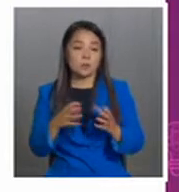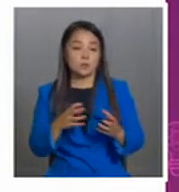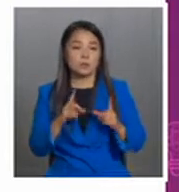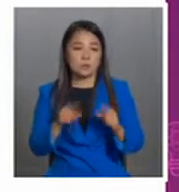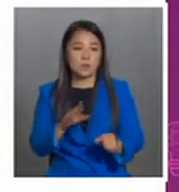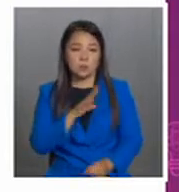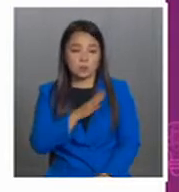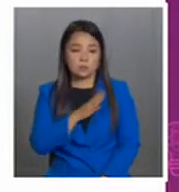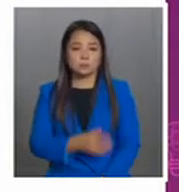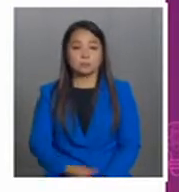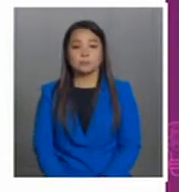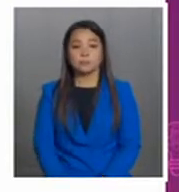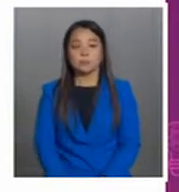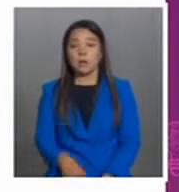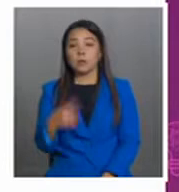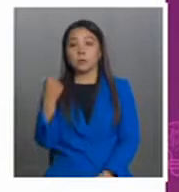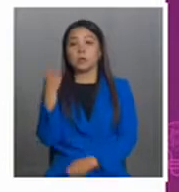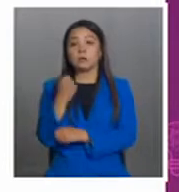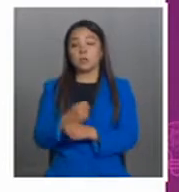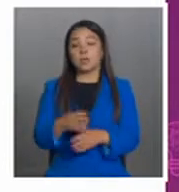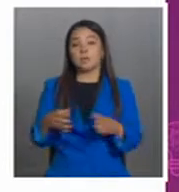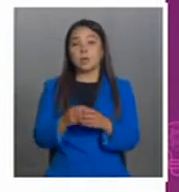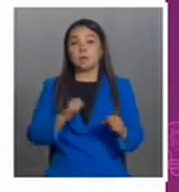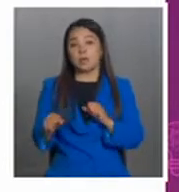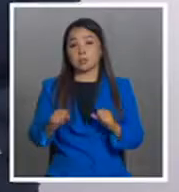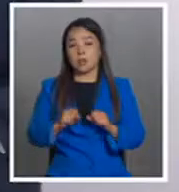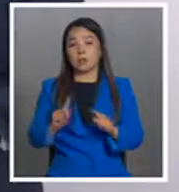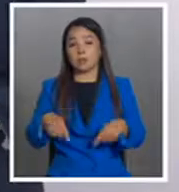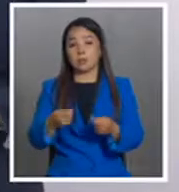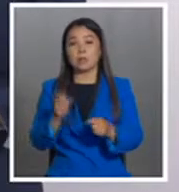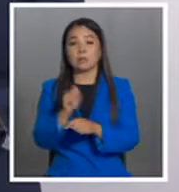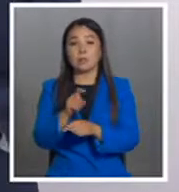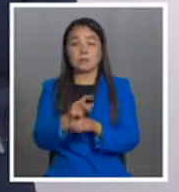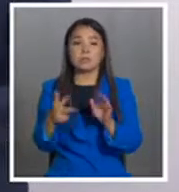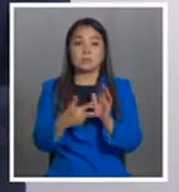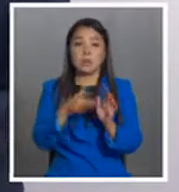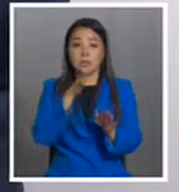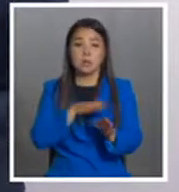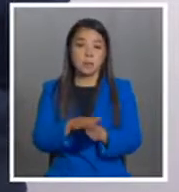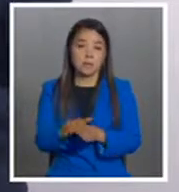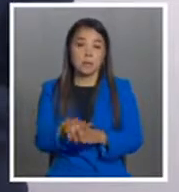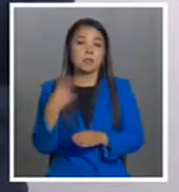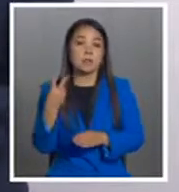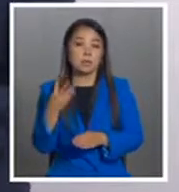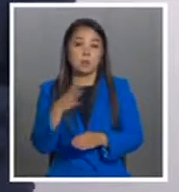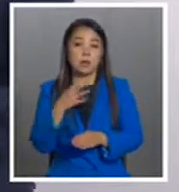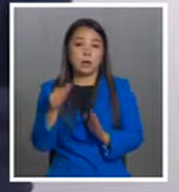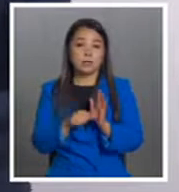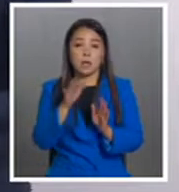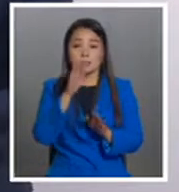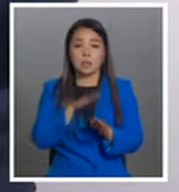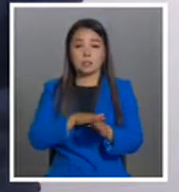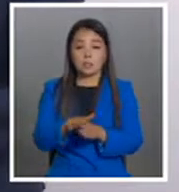тапсырма, бірінші жұмысшылар бригадасы берілген тапсырманы 8 сағатта, екіншісі 6 сағатта,